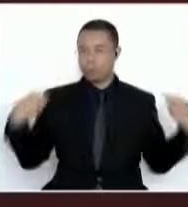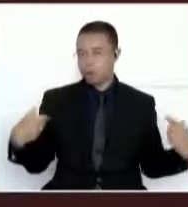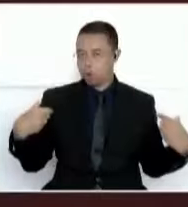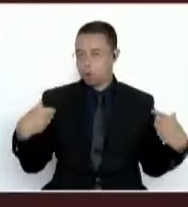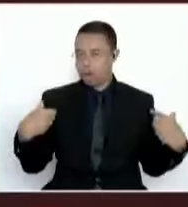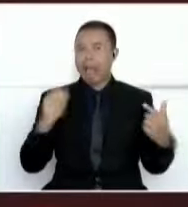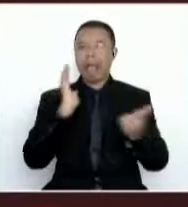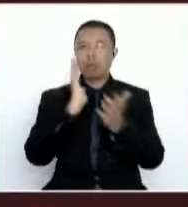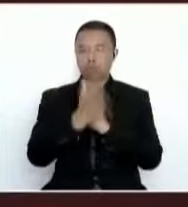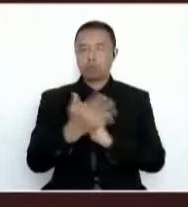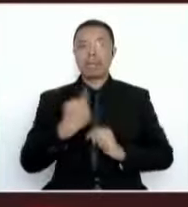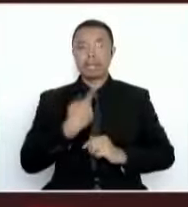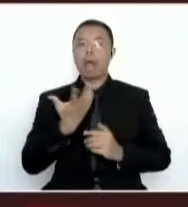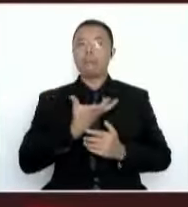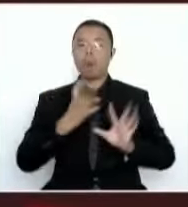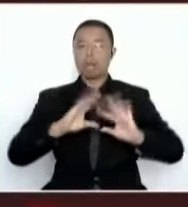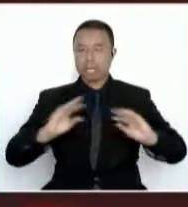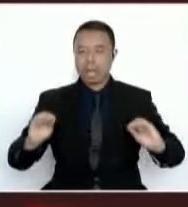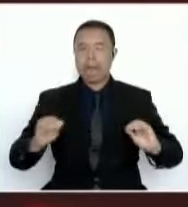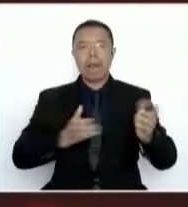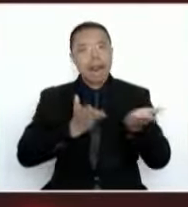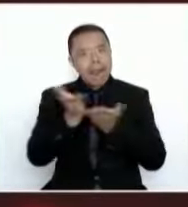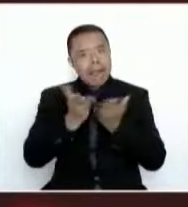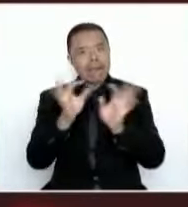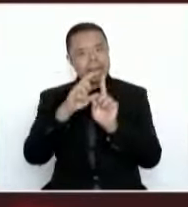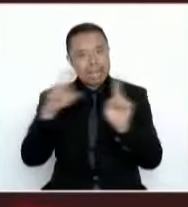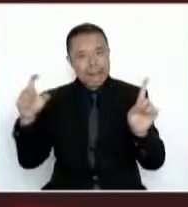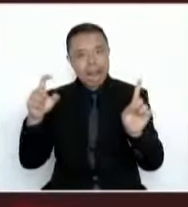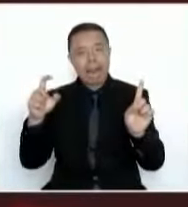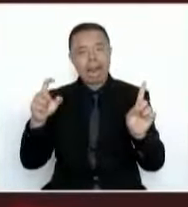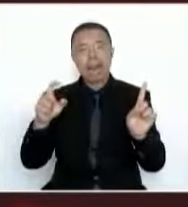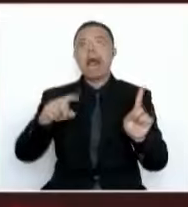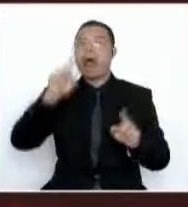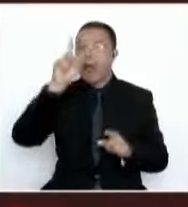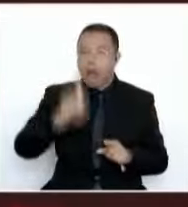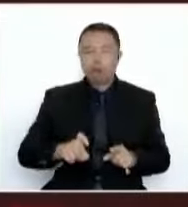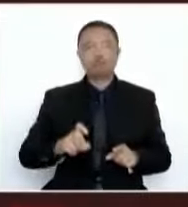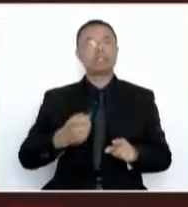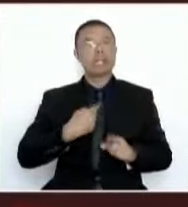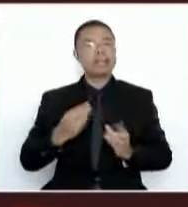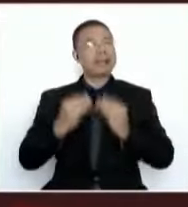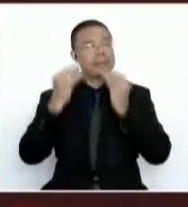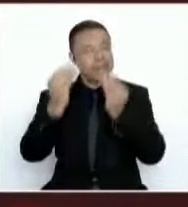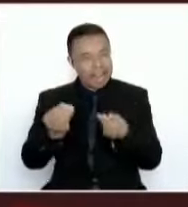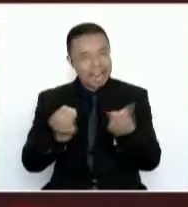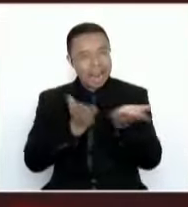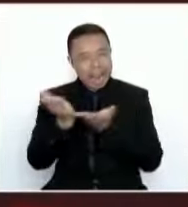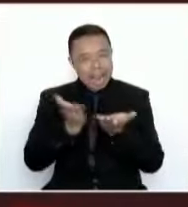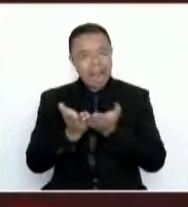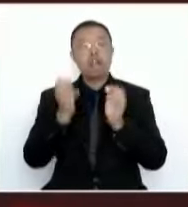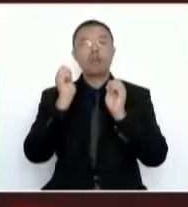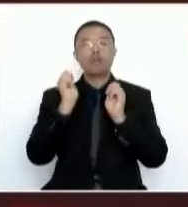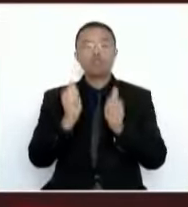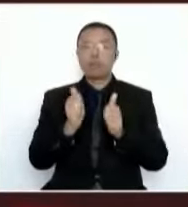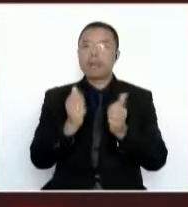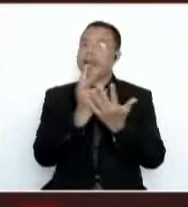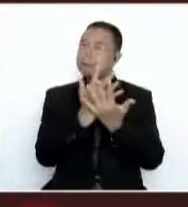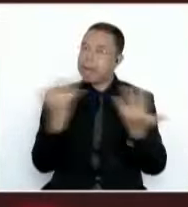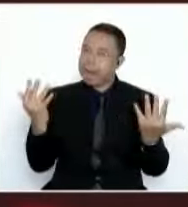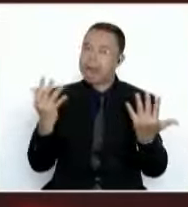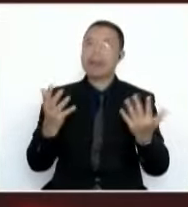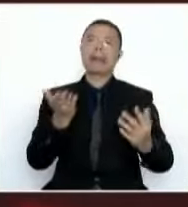yang nanti akan kita lakukan jadi pelayanan digital adalah satu keniscayaan jug yang juga nanti akan kami lakukan sehingga ee rakyat